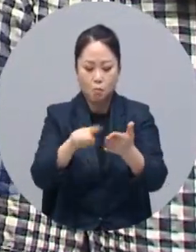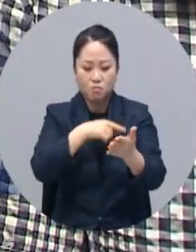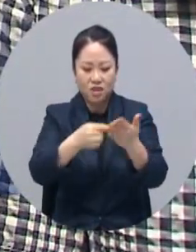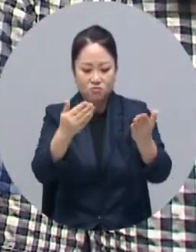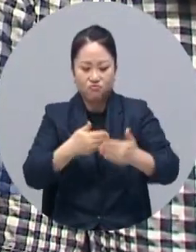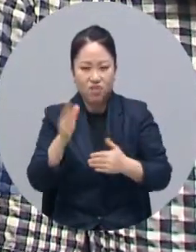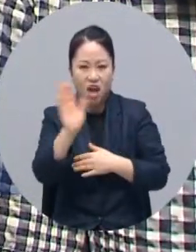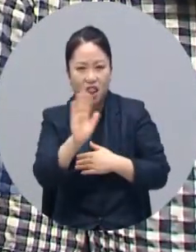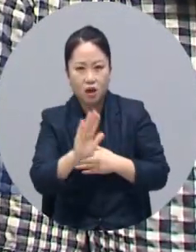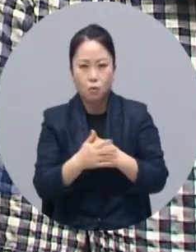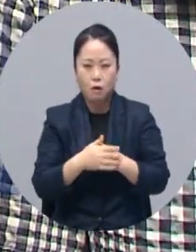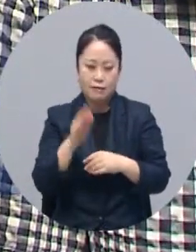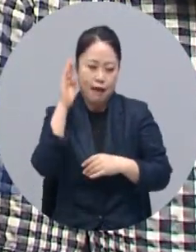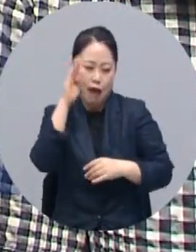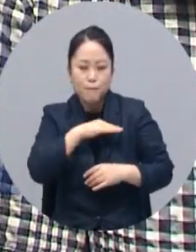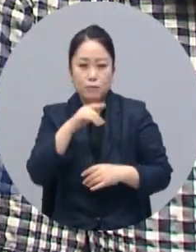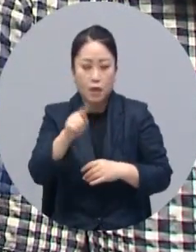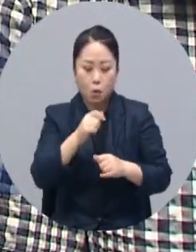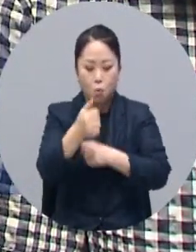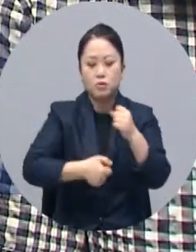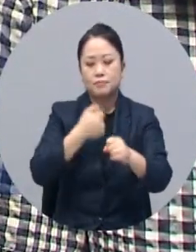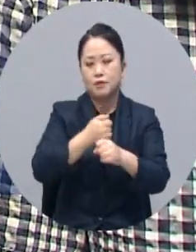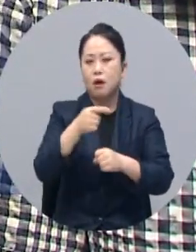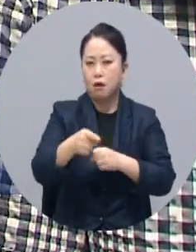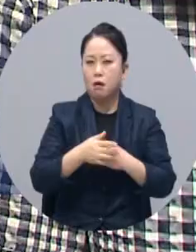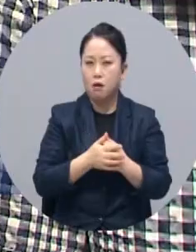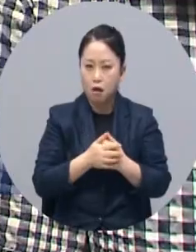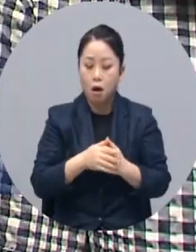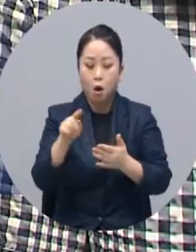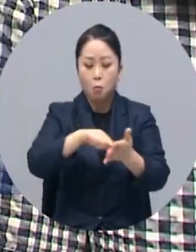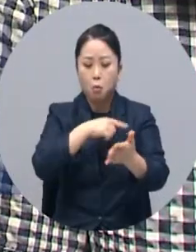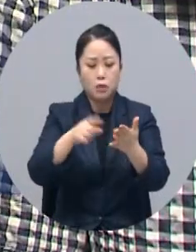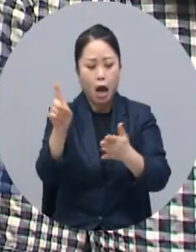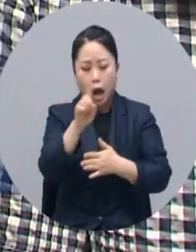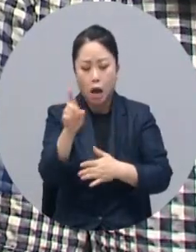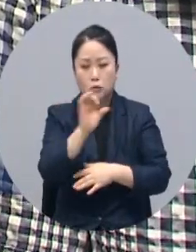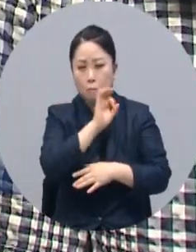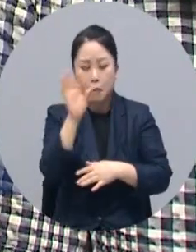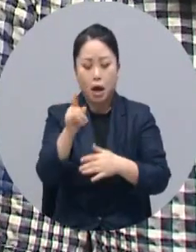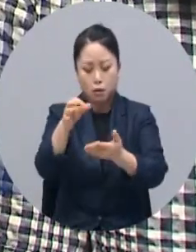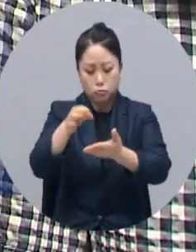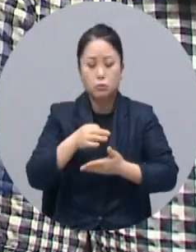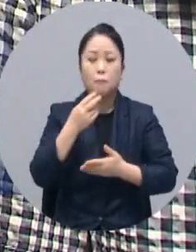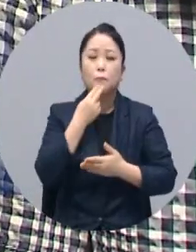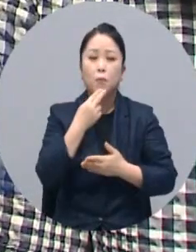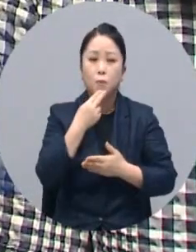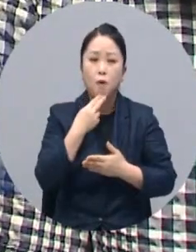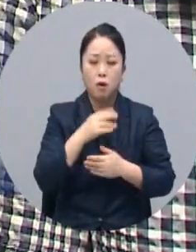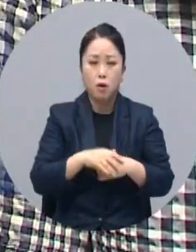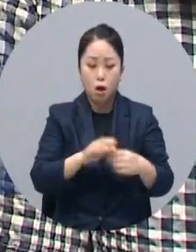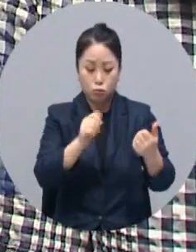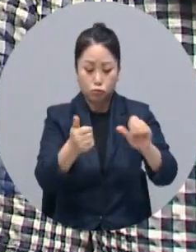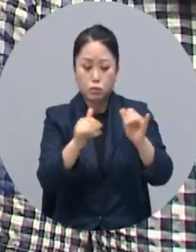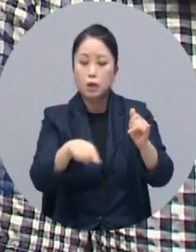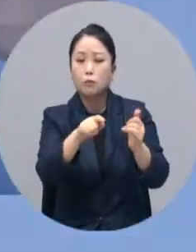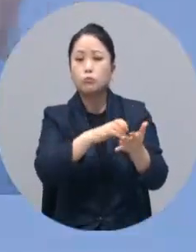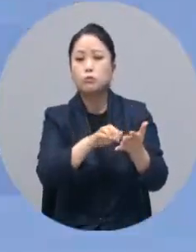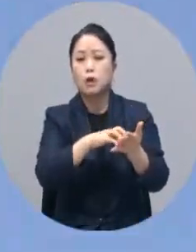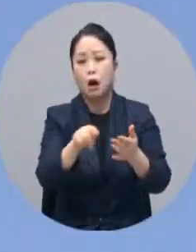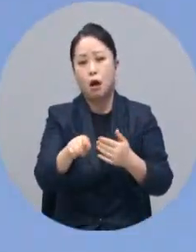너무나 아기에 악랄하게 50년 동안 해 나왔다 이거죠 보상을 한푼 이런 한푼 치도 하고 금 사망하는 사람들만